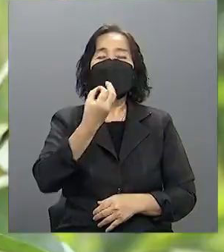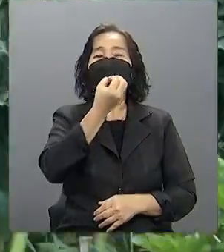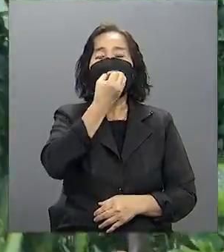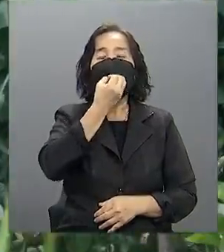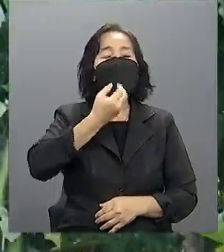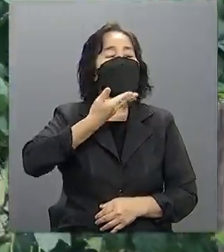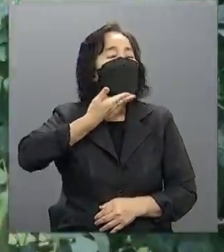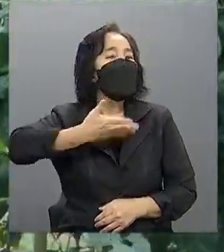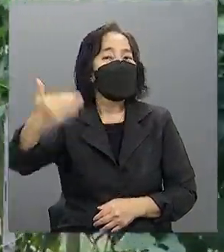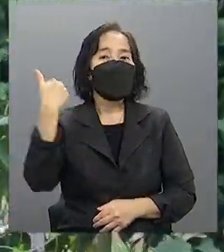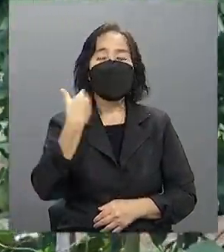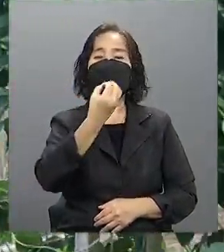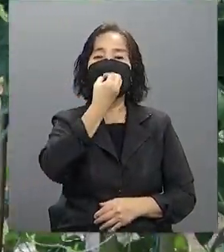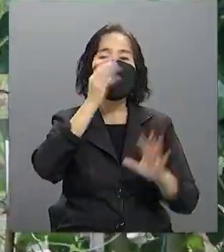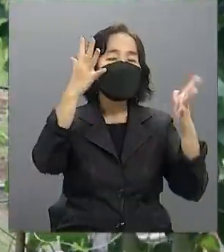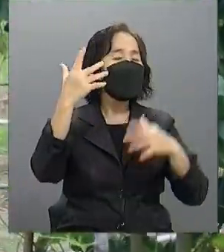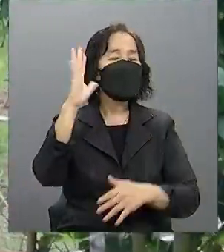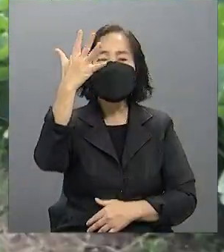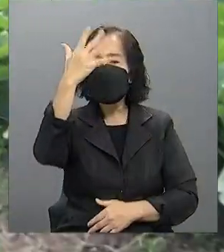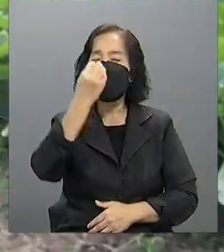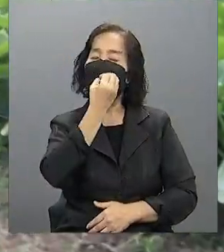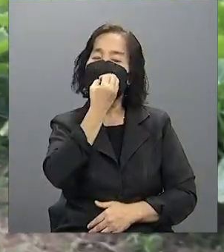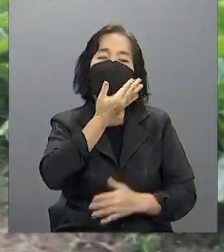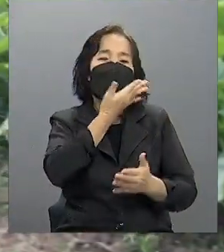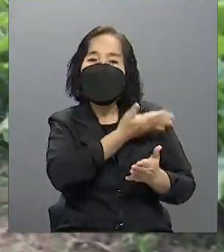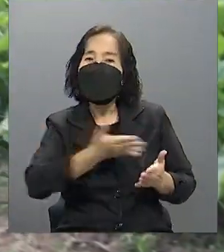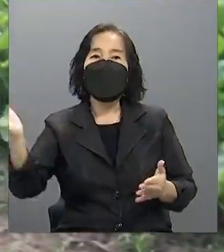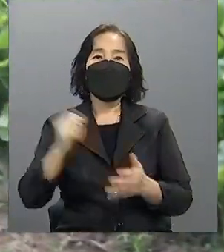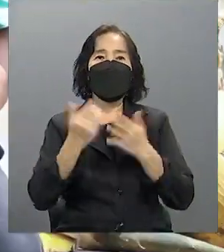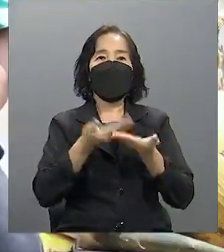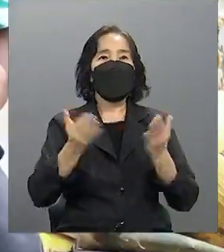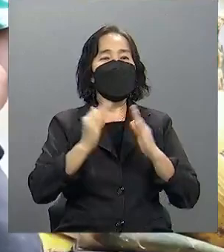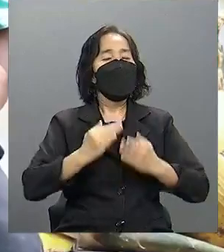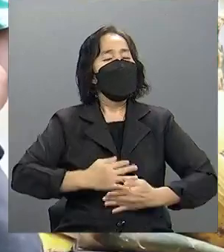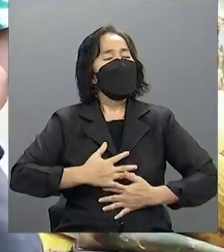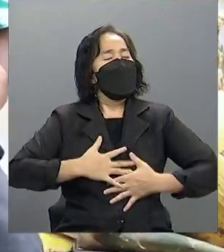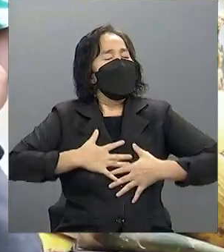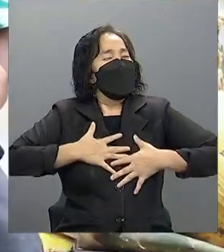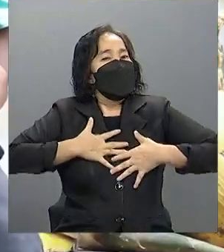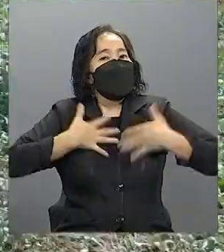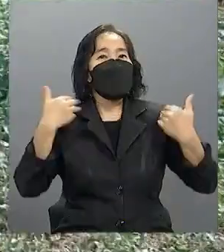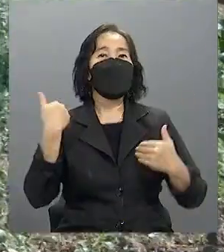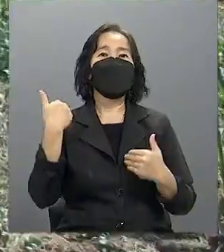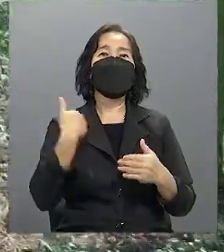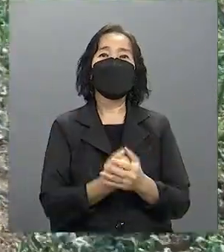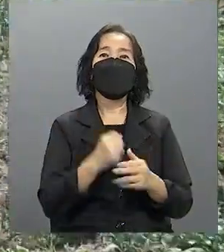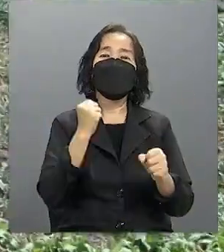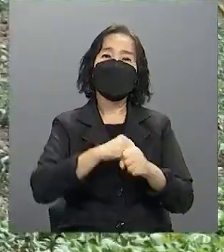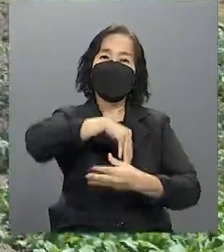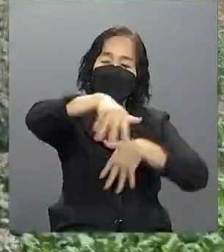ได้เป็นรัฐการที่สิบนะผมก็ว่าดีครับภูมิใจหลายๆนะครับต่อยอดให้ประชาชนมีอยู่มีกินนะครับ